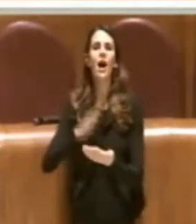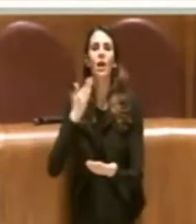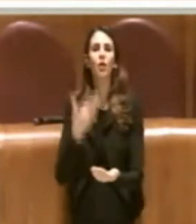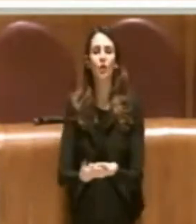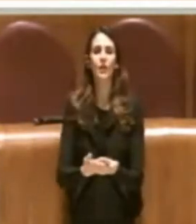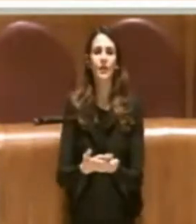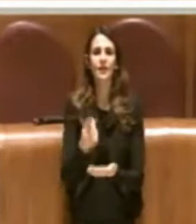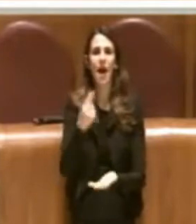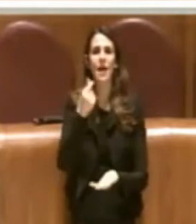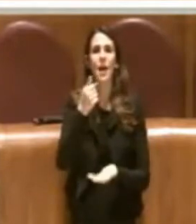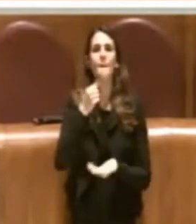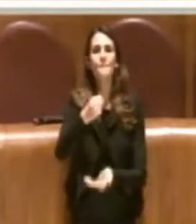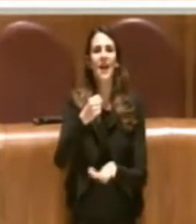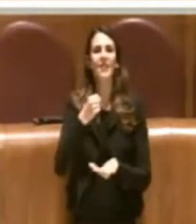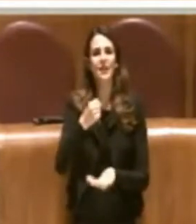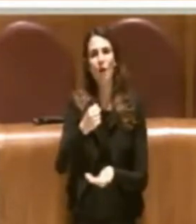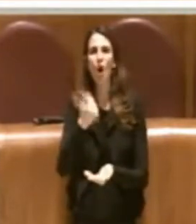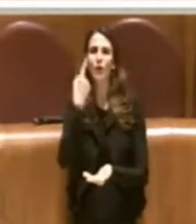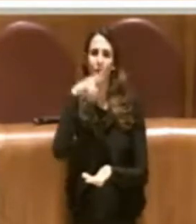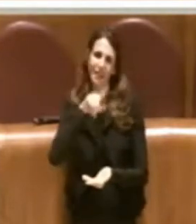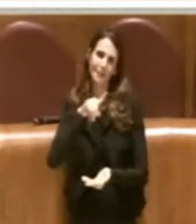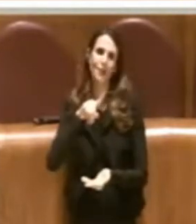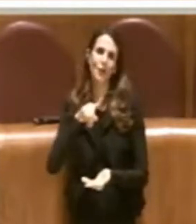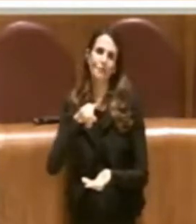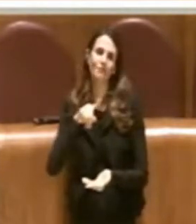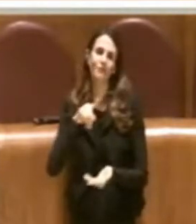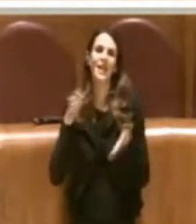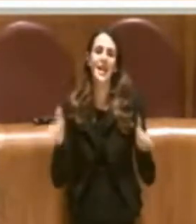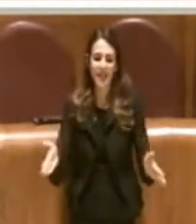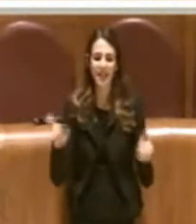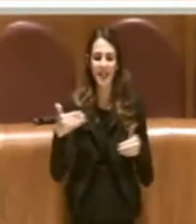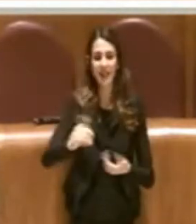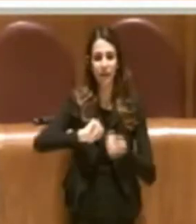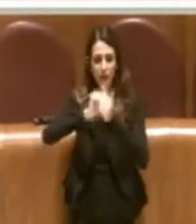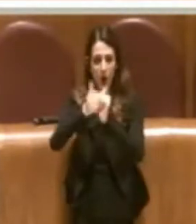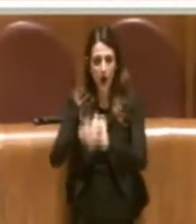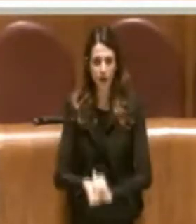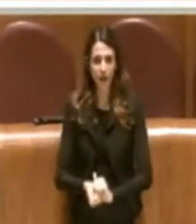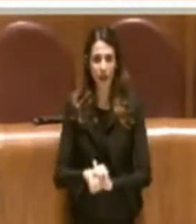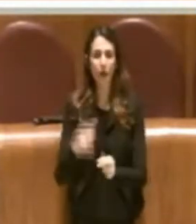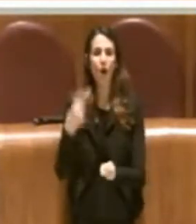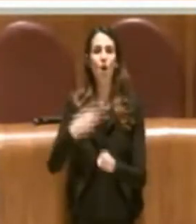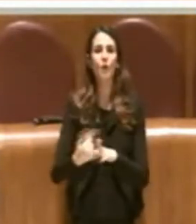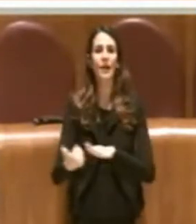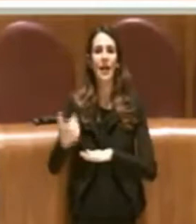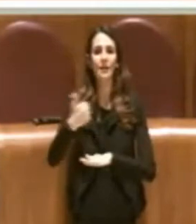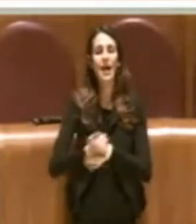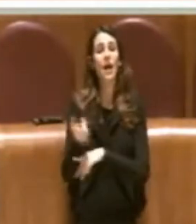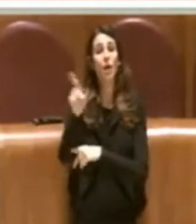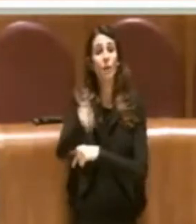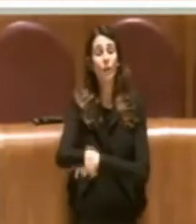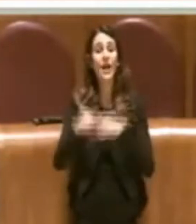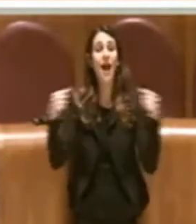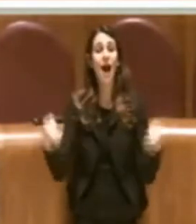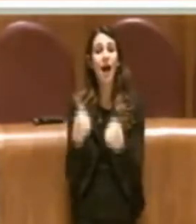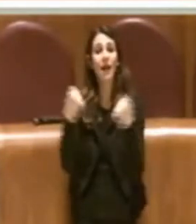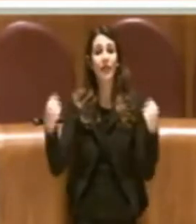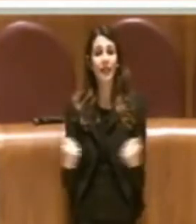patrimonio impiantistico sportivo della capitale e quindi anche le attività